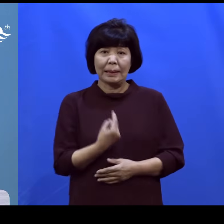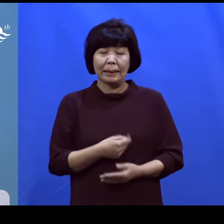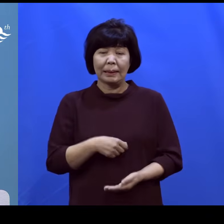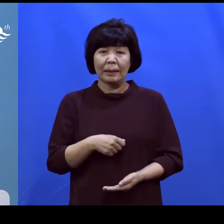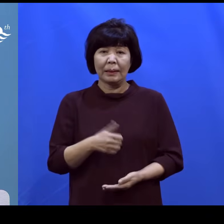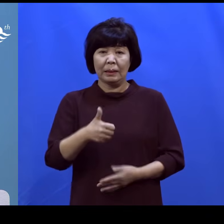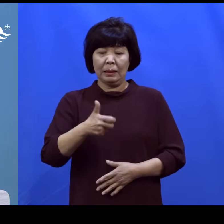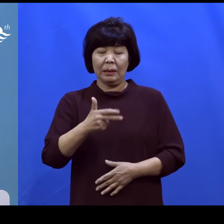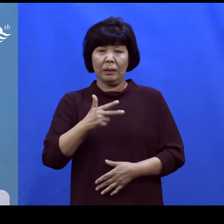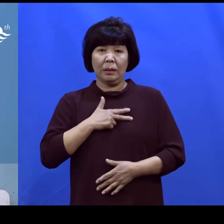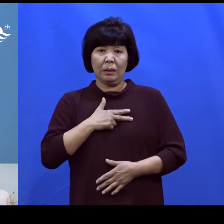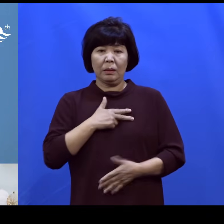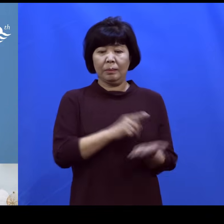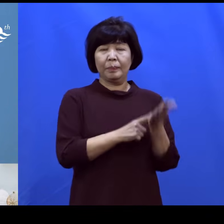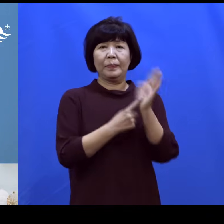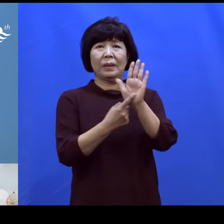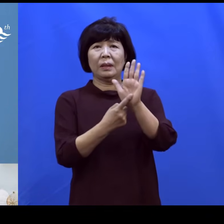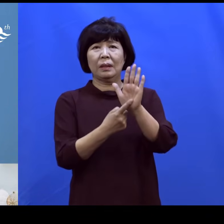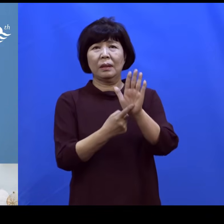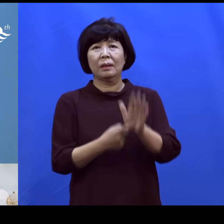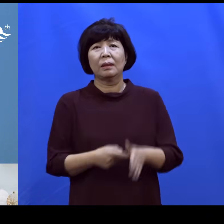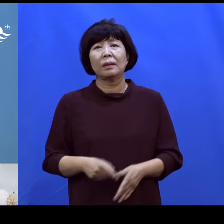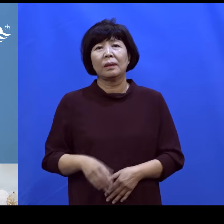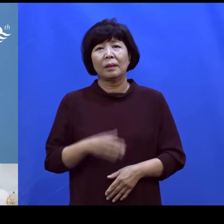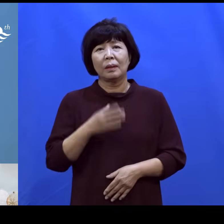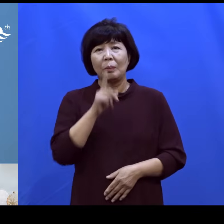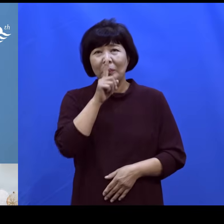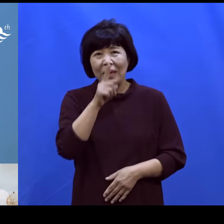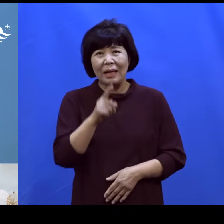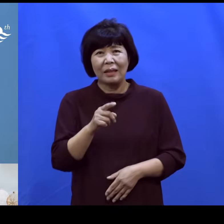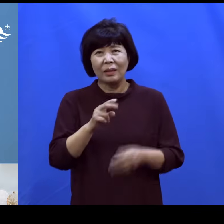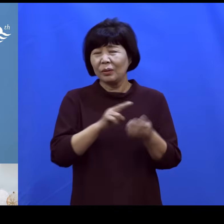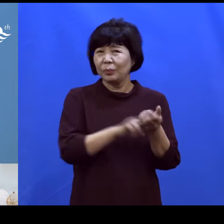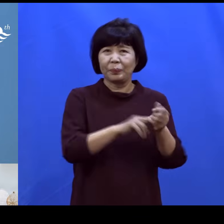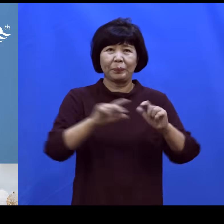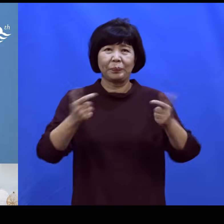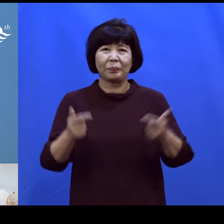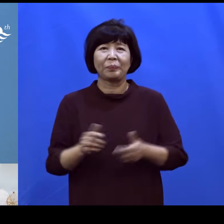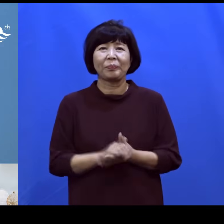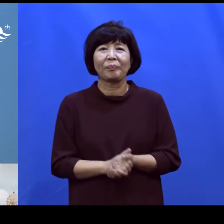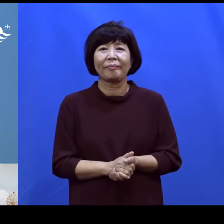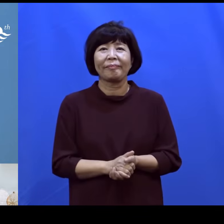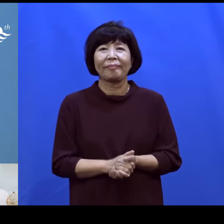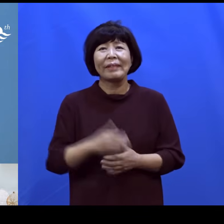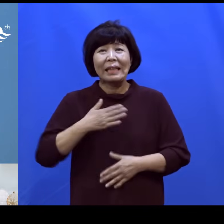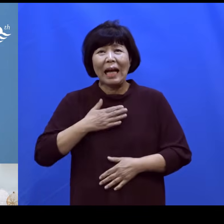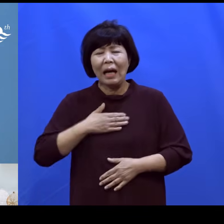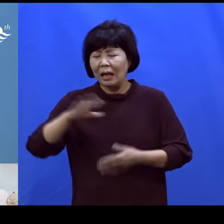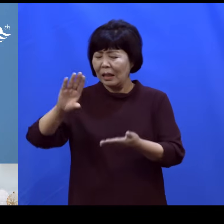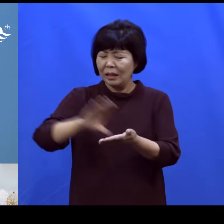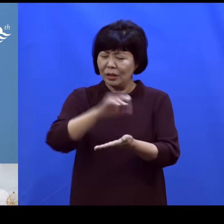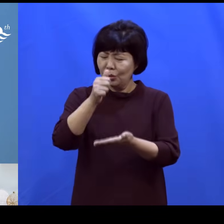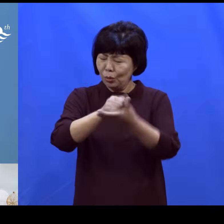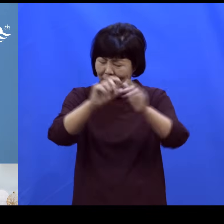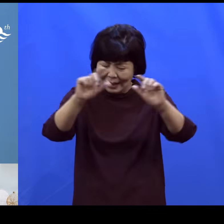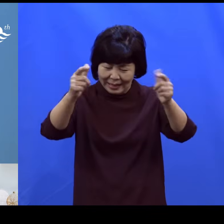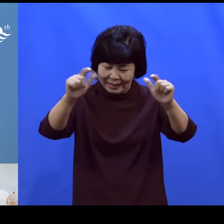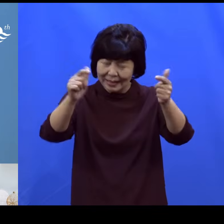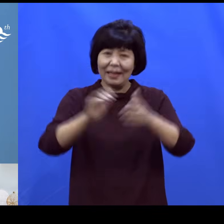밝힙니다. 오늘 20절에 보니까 요한이 드러내어 말하고 숨기지 아니하니 드러내야 하는 말이 나는